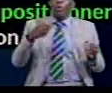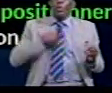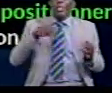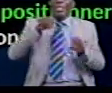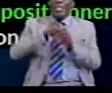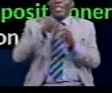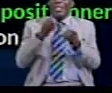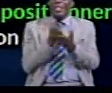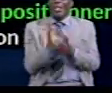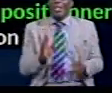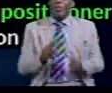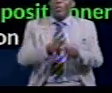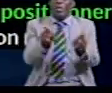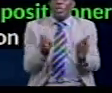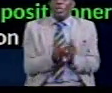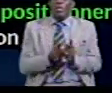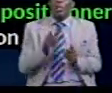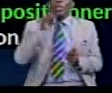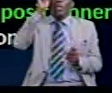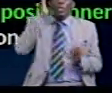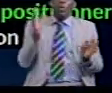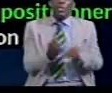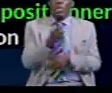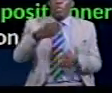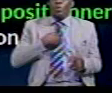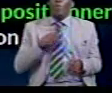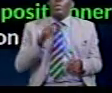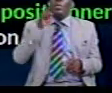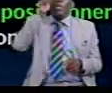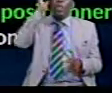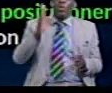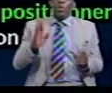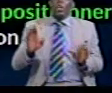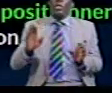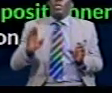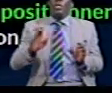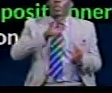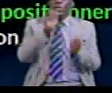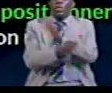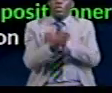positionner. Il va me prendre, il va m'arranger, il va me